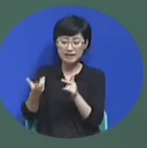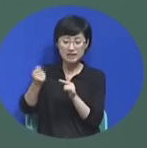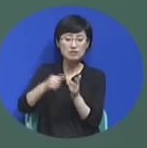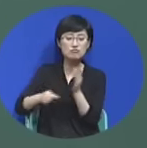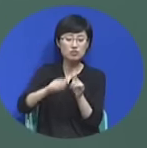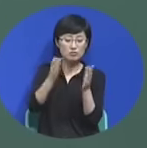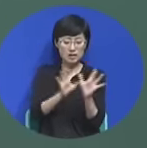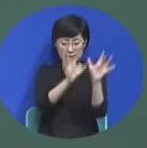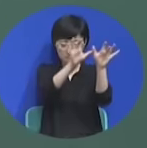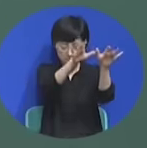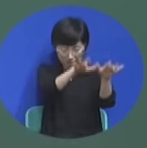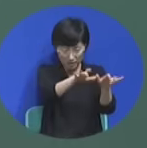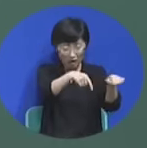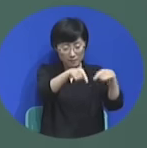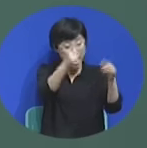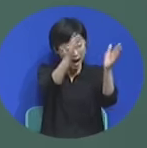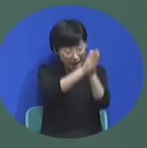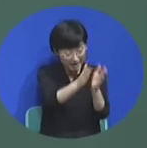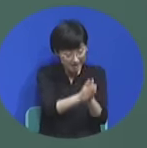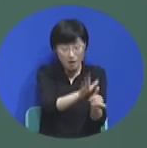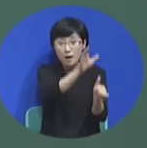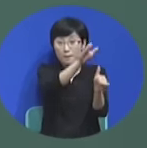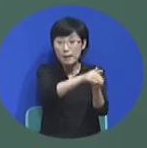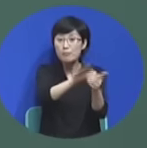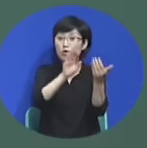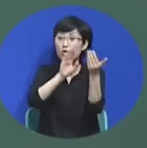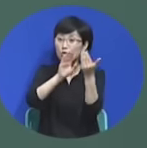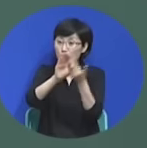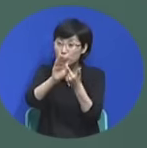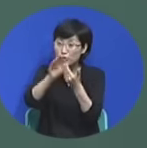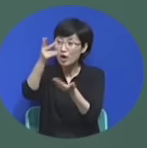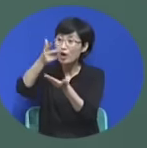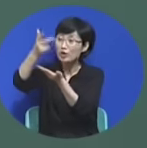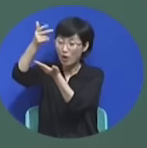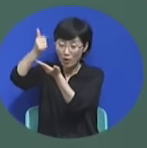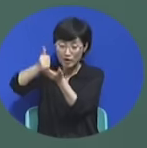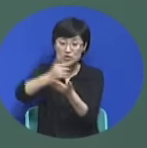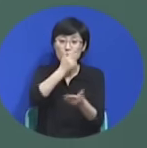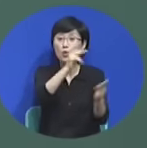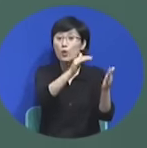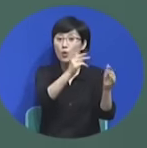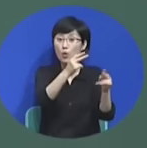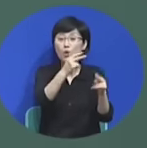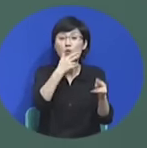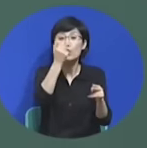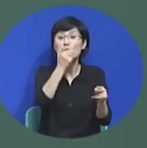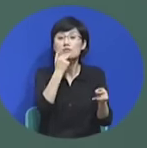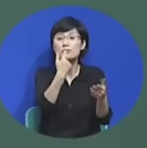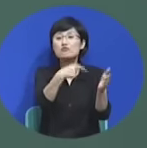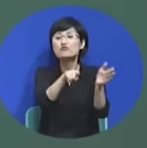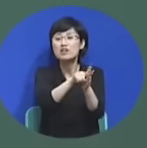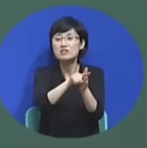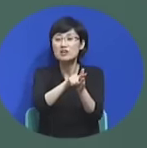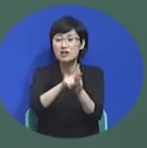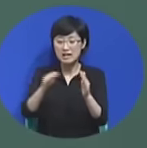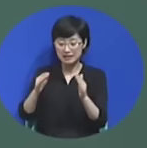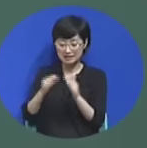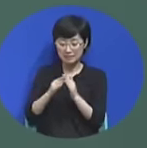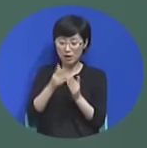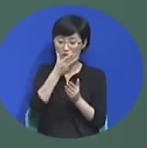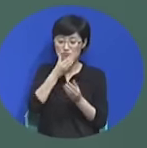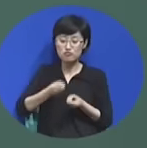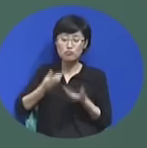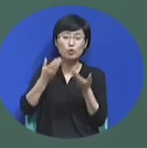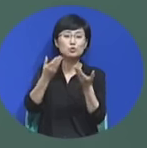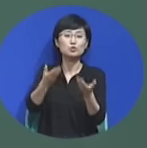소유물을 주관하게 한 때부터 여호와께서 요셉을 위하여 그 애굽 사람의 집에 복을 내리심으로 여호와의